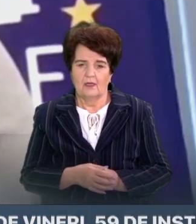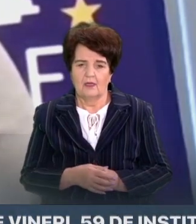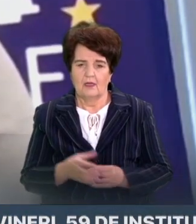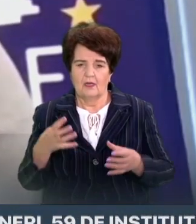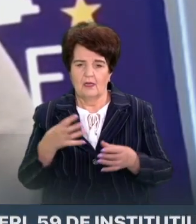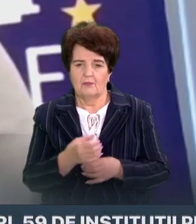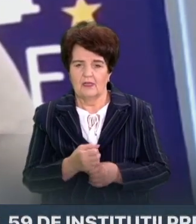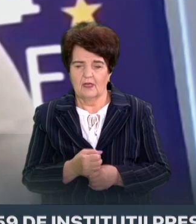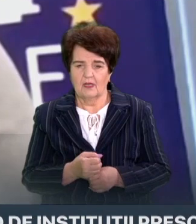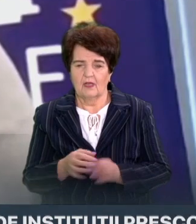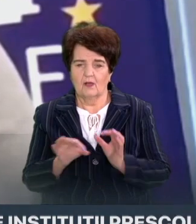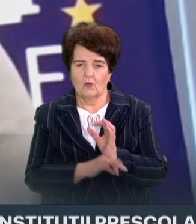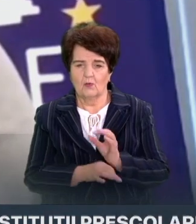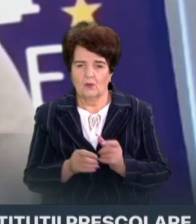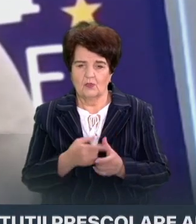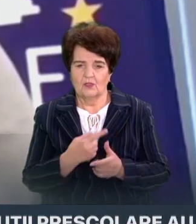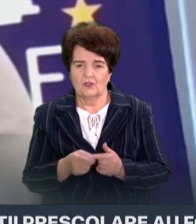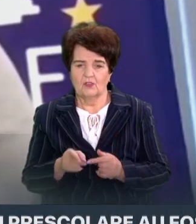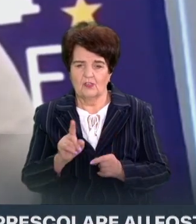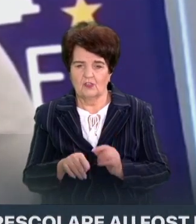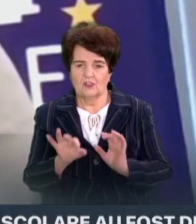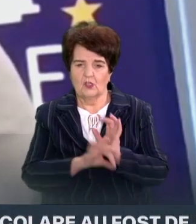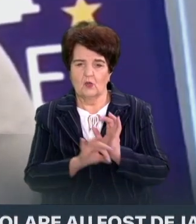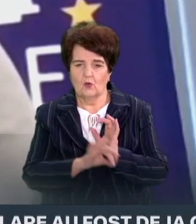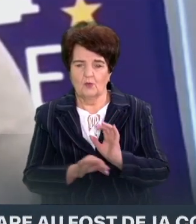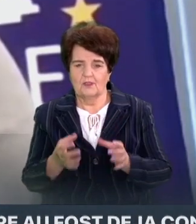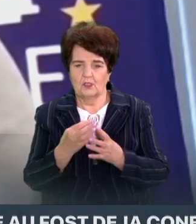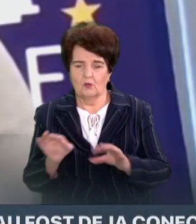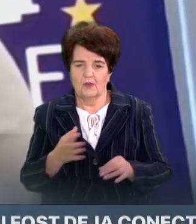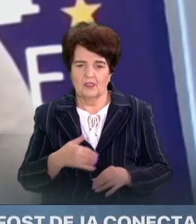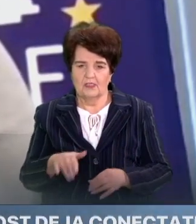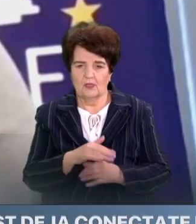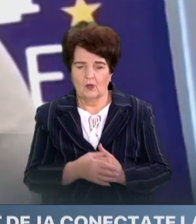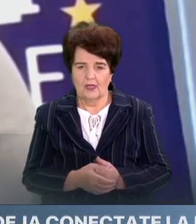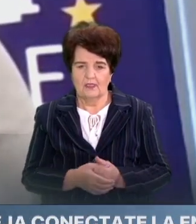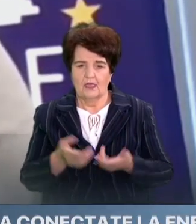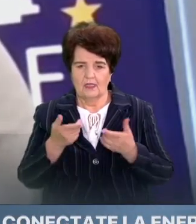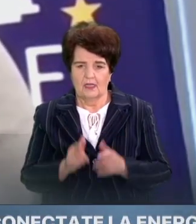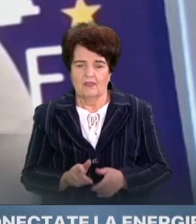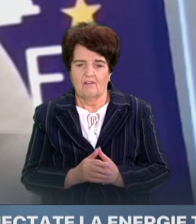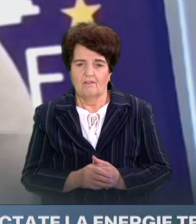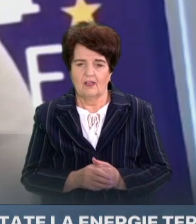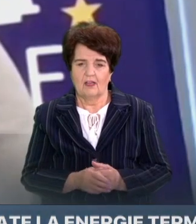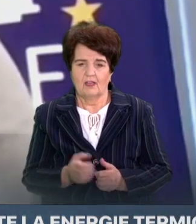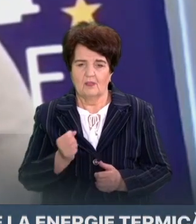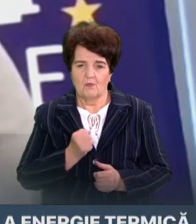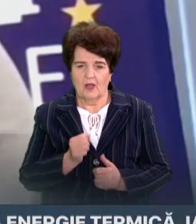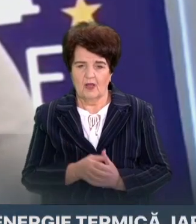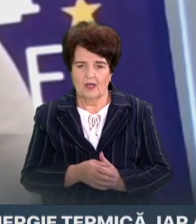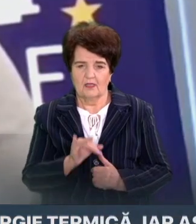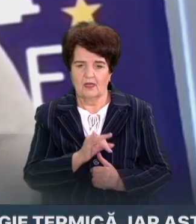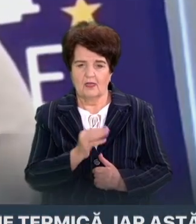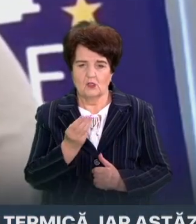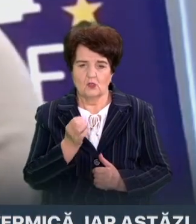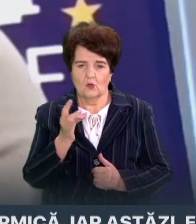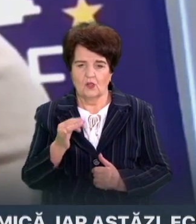limitarea poate a corupției și a impactului acestei corupții asupra democrației noastre. Într-adevăr, din păcate, Ilan Șor